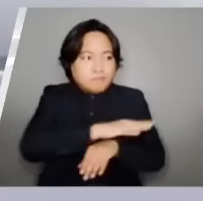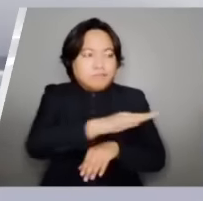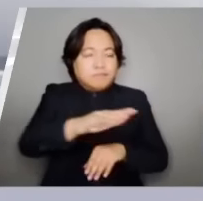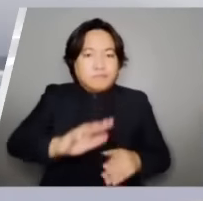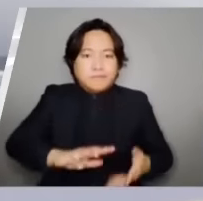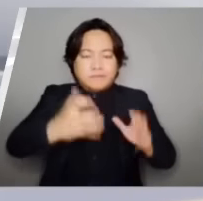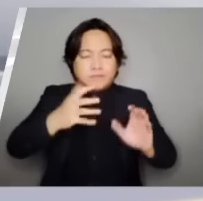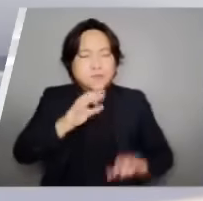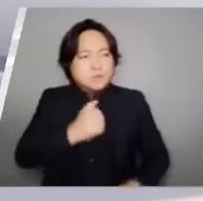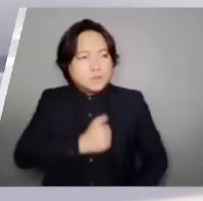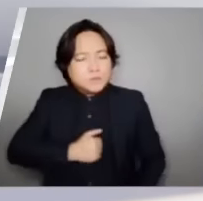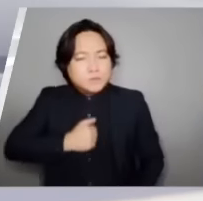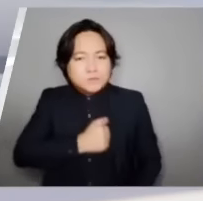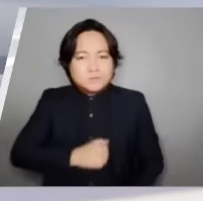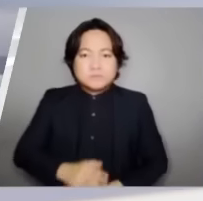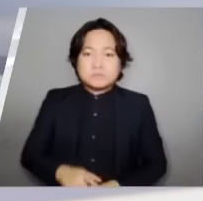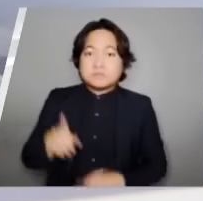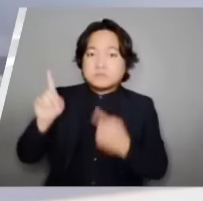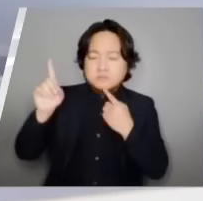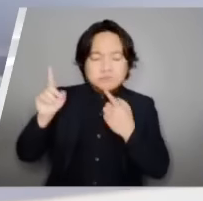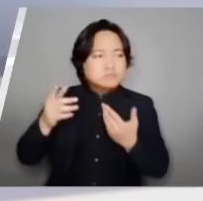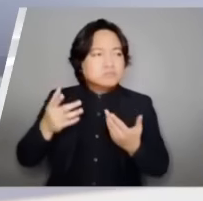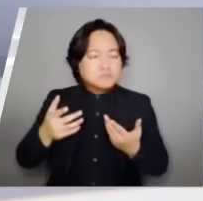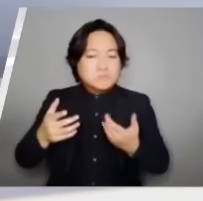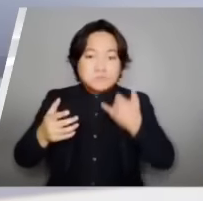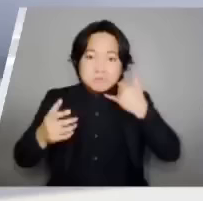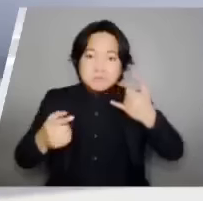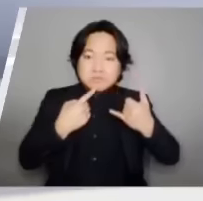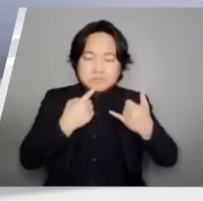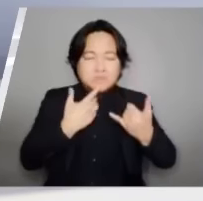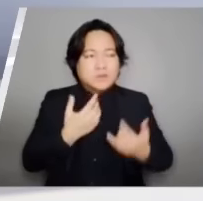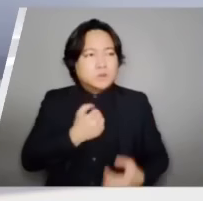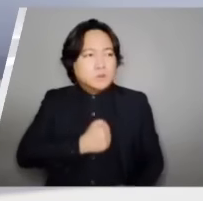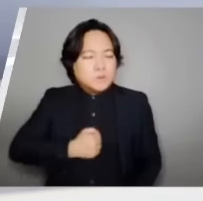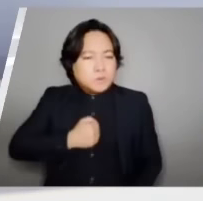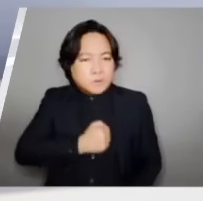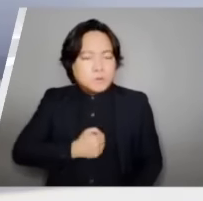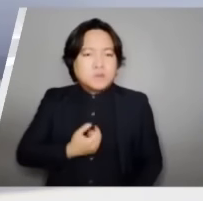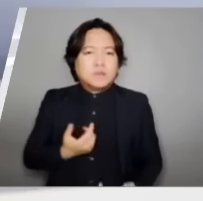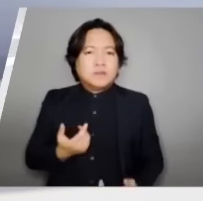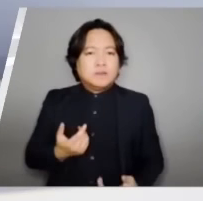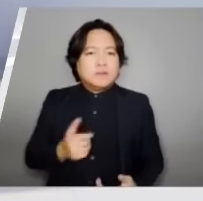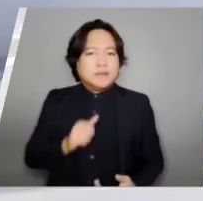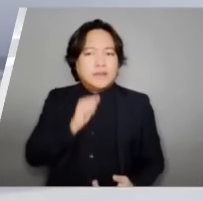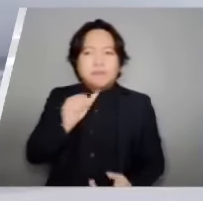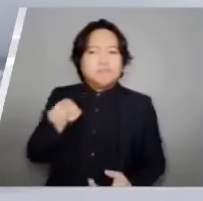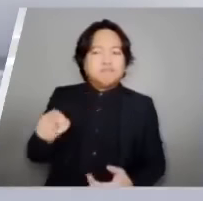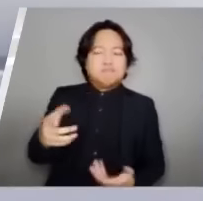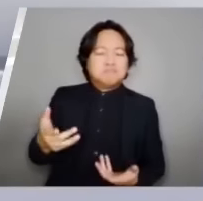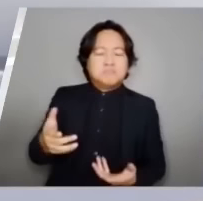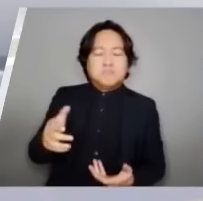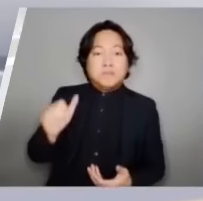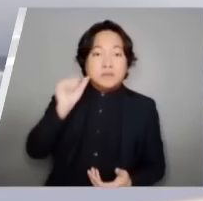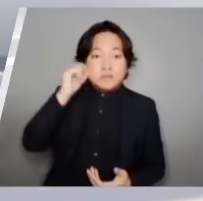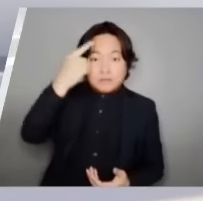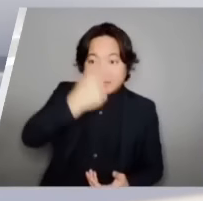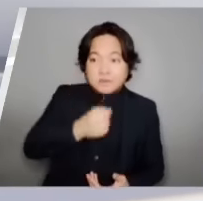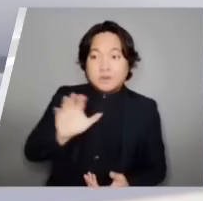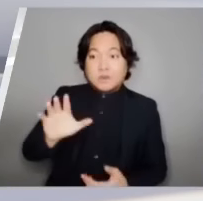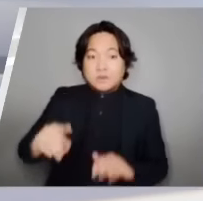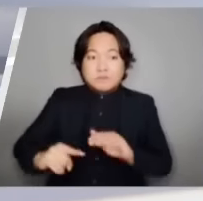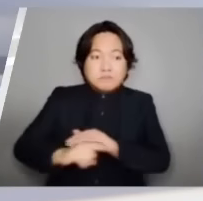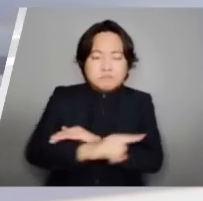eye. Masabi ko, malinis po tayo dyan kay Alice Guo, wala tayong pakialam dyan. Pagtakas niya, hindi rin